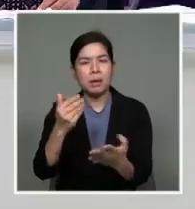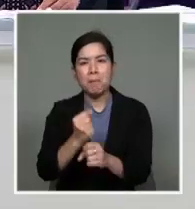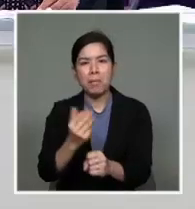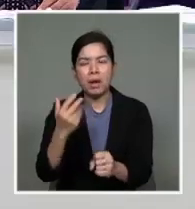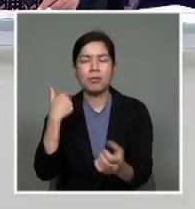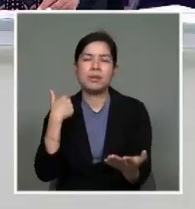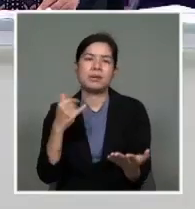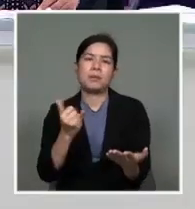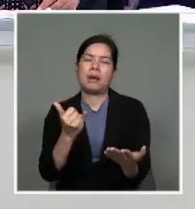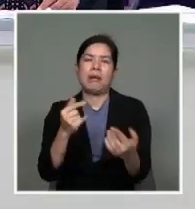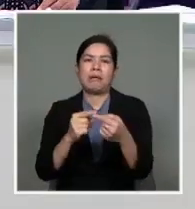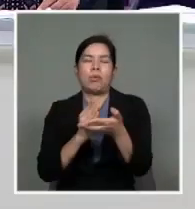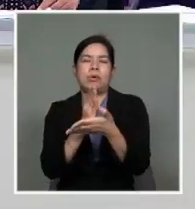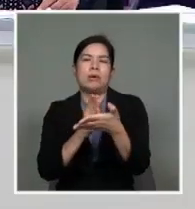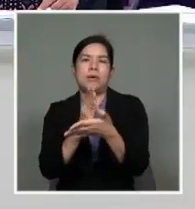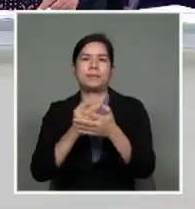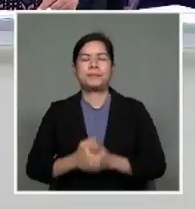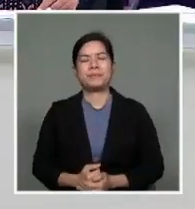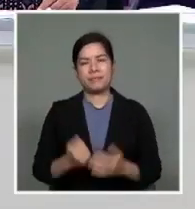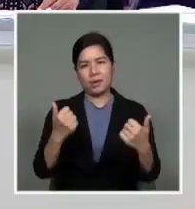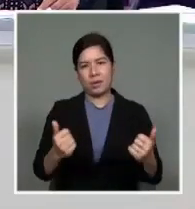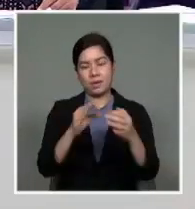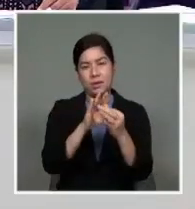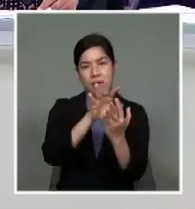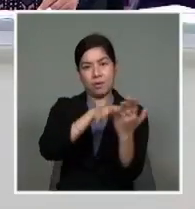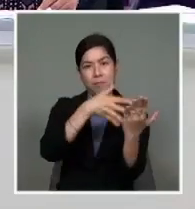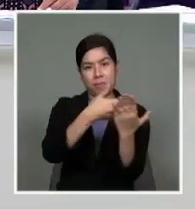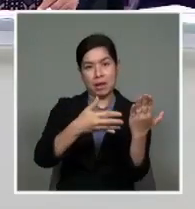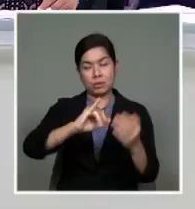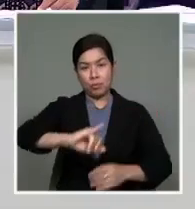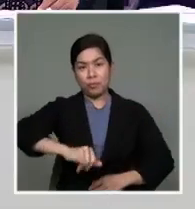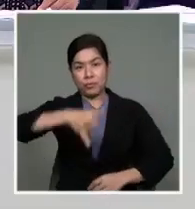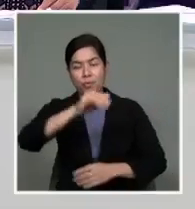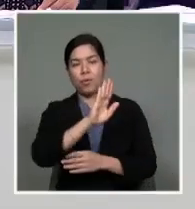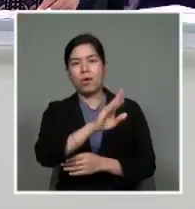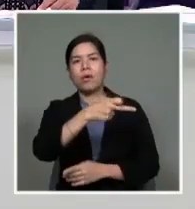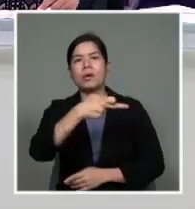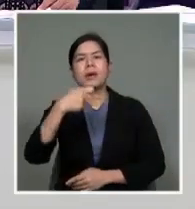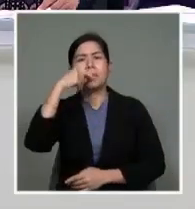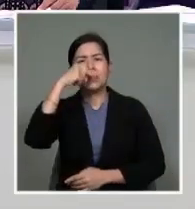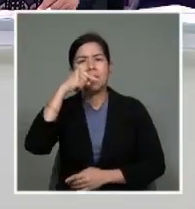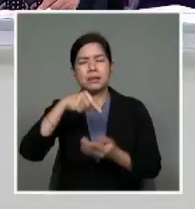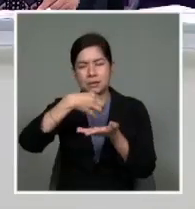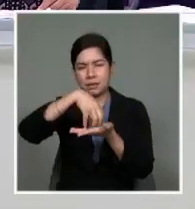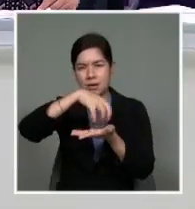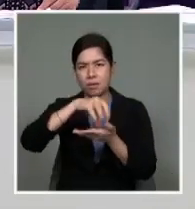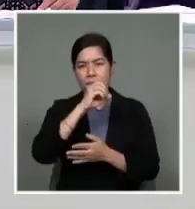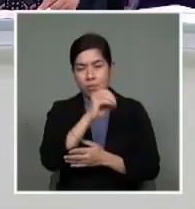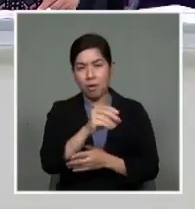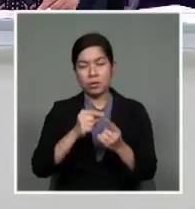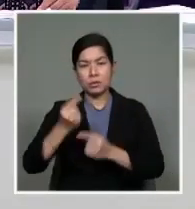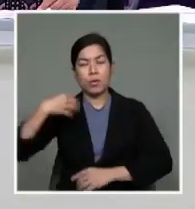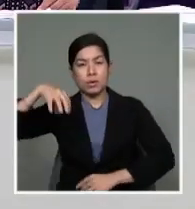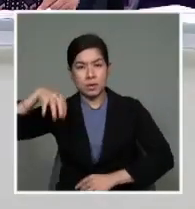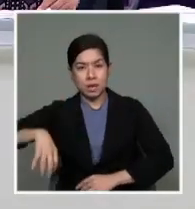นี่ต้องบอกนะคะว่าจริงๆแล้วเนี่ยก้าวเข้าสู่เรื่องของแผนฟื้นฟูอย่างเต็มตัวแล้วนะคะอย่างที่เรารายงานผู้ชมไปเมื่อสักครู่นะคะศาลล้มละลายกล